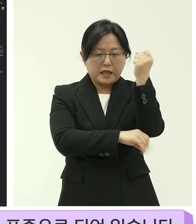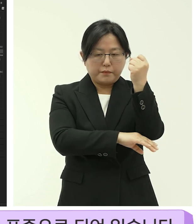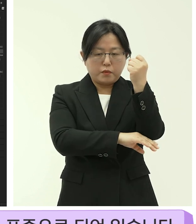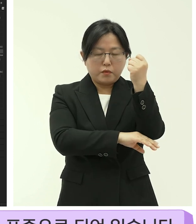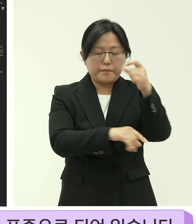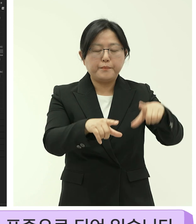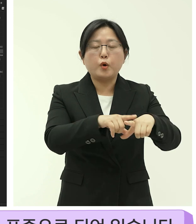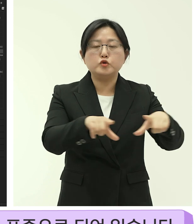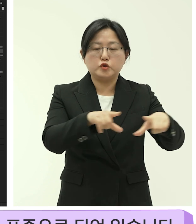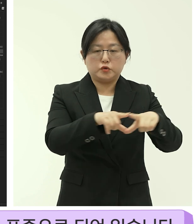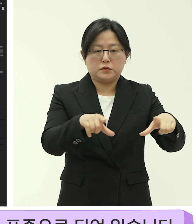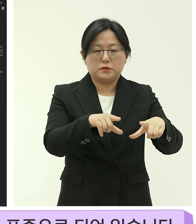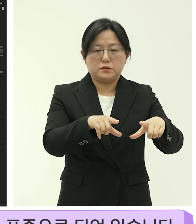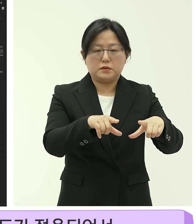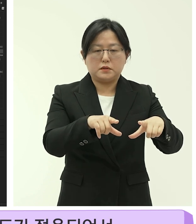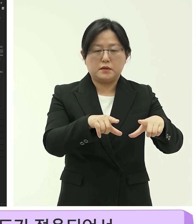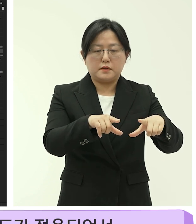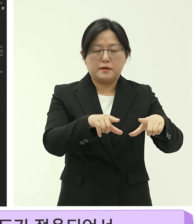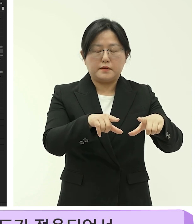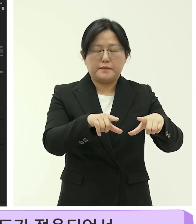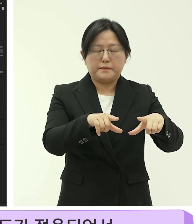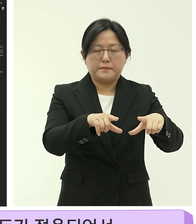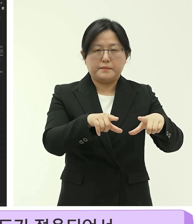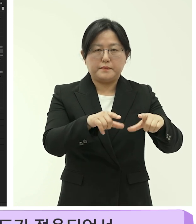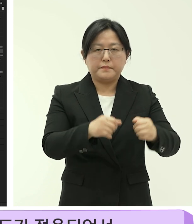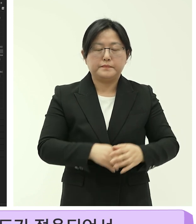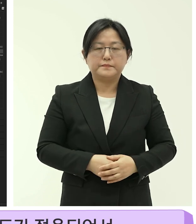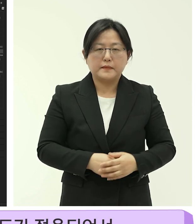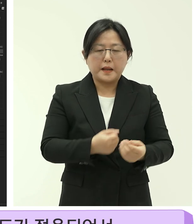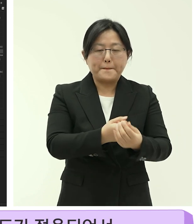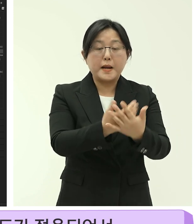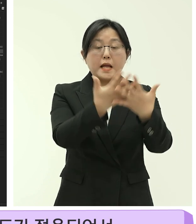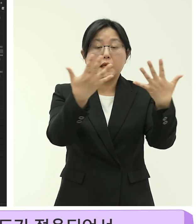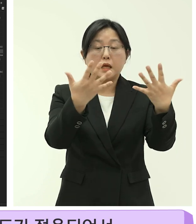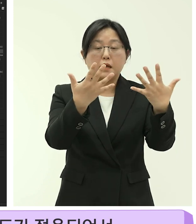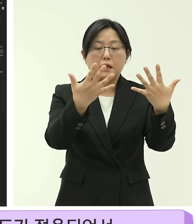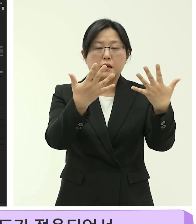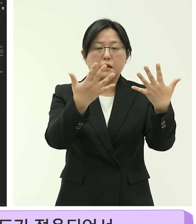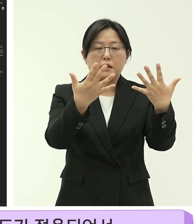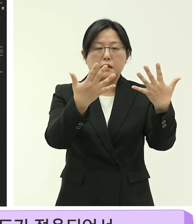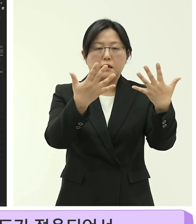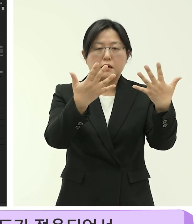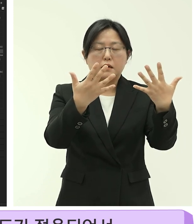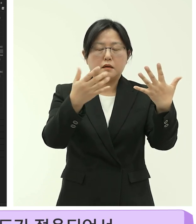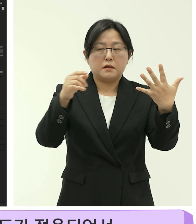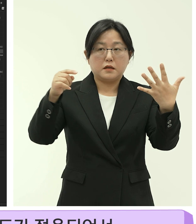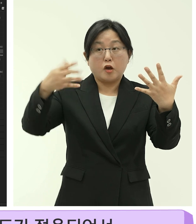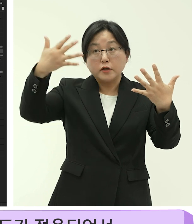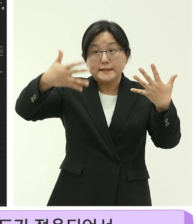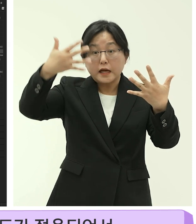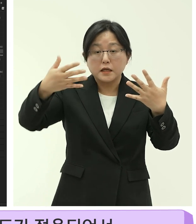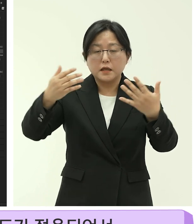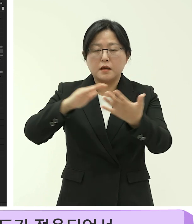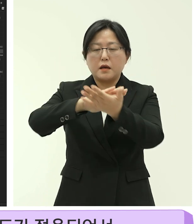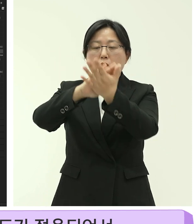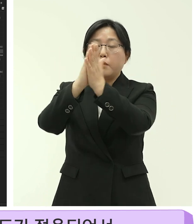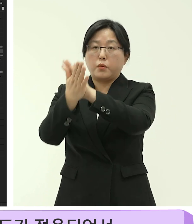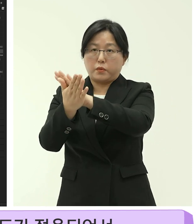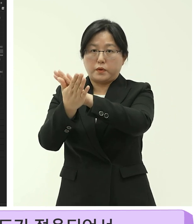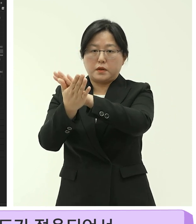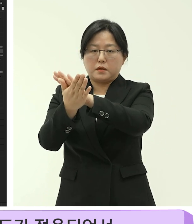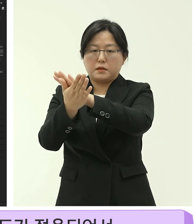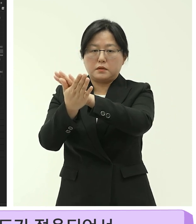기본 설정 값은 표준으로 되어 있습니다. 이것을 밝게 하기로 하면 이렇게 혼합